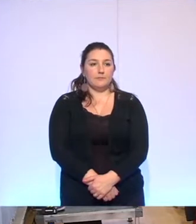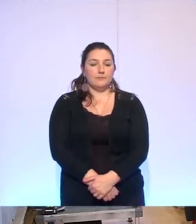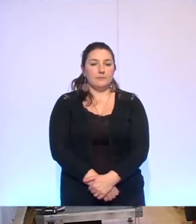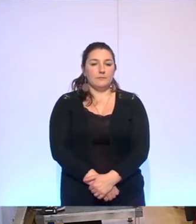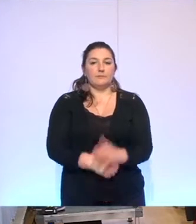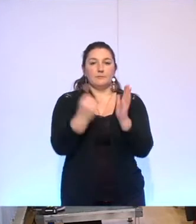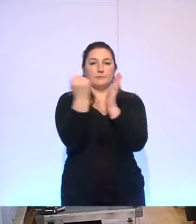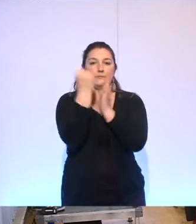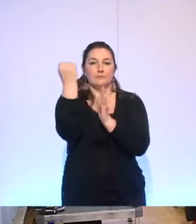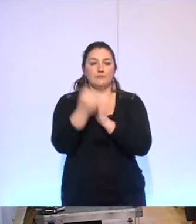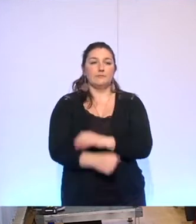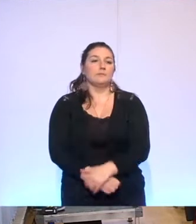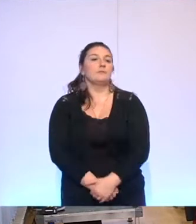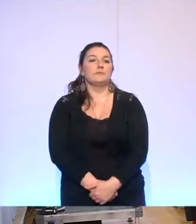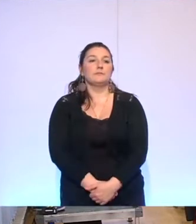Pour.